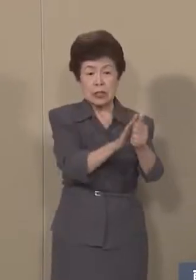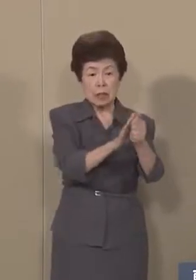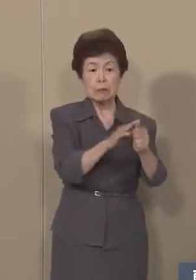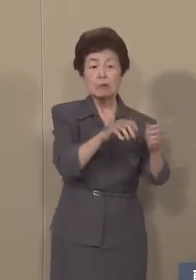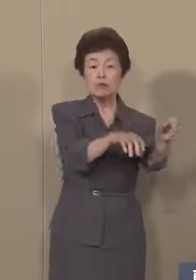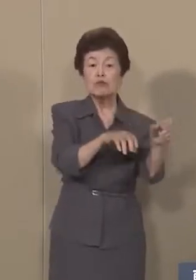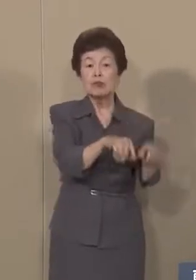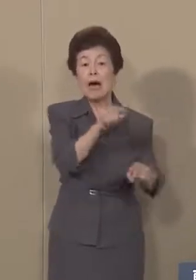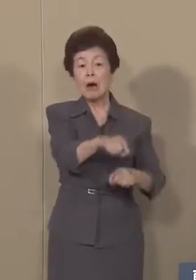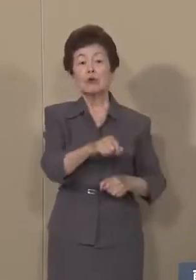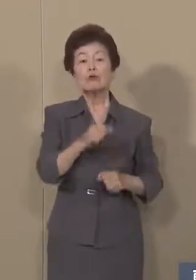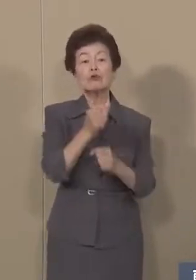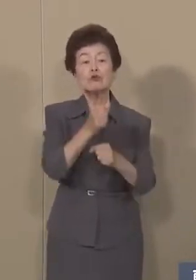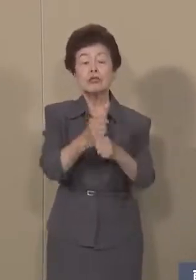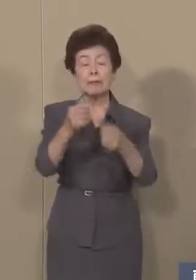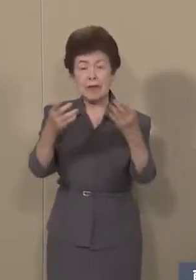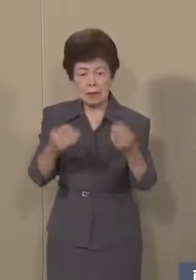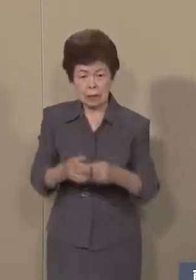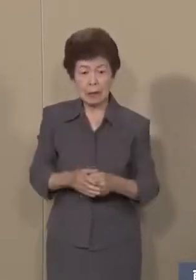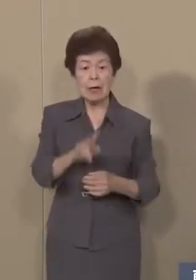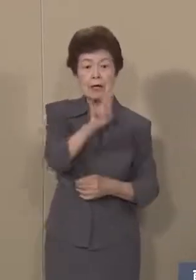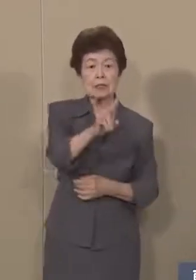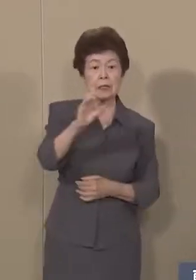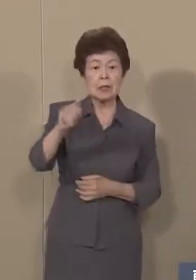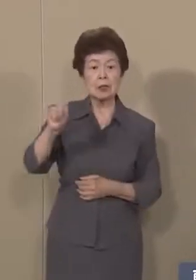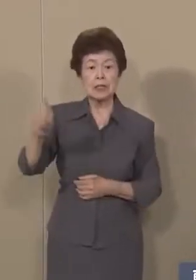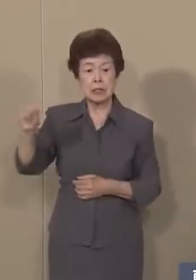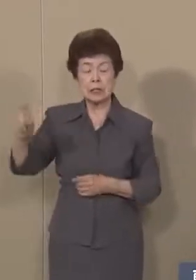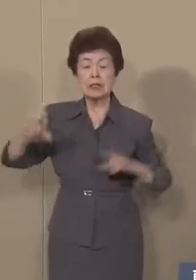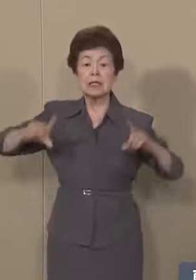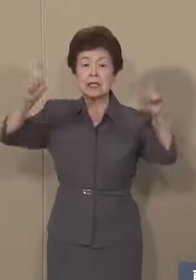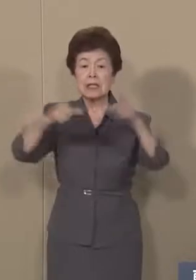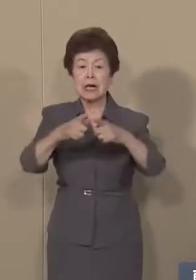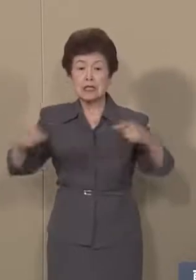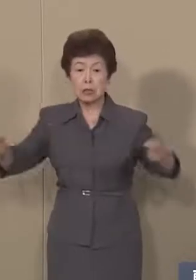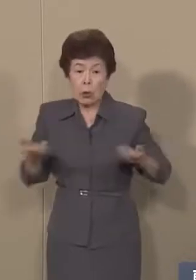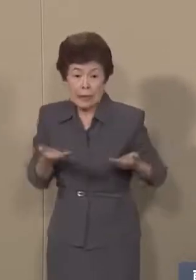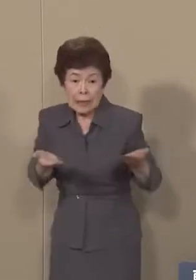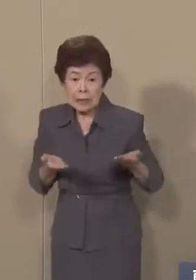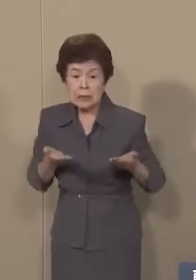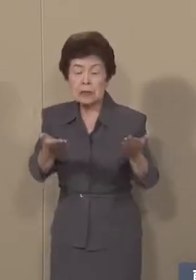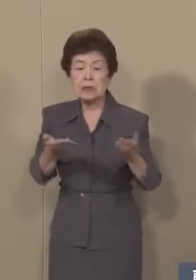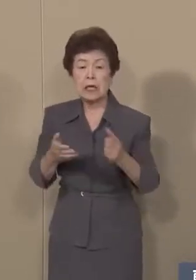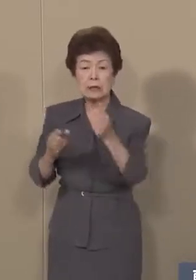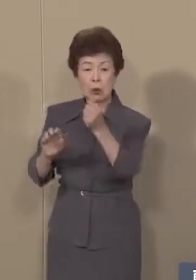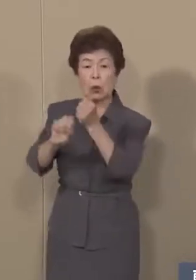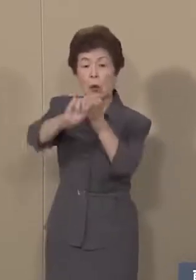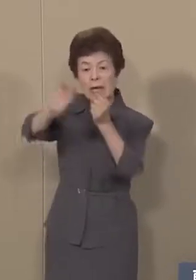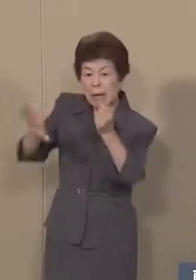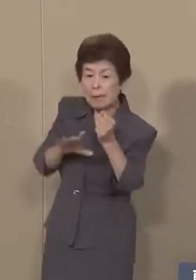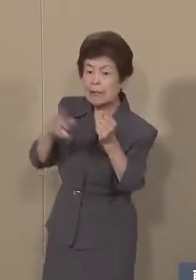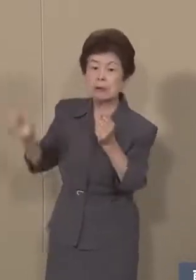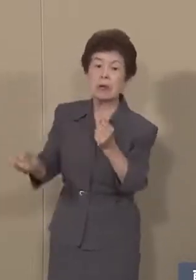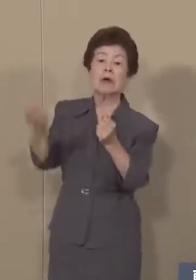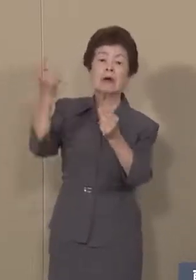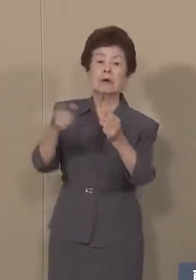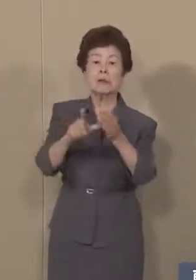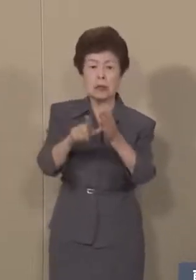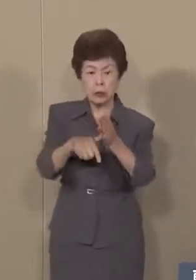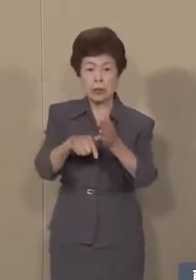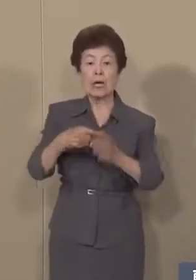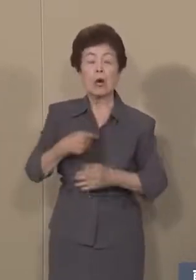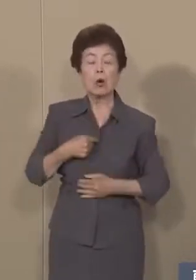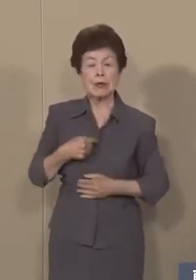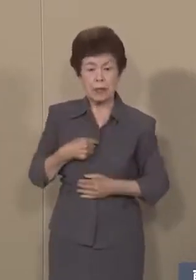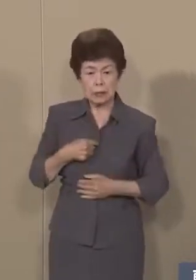た2011年に東日本大震災と原発事故が発生した際は私